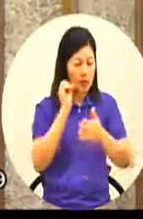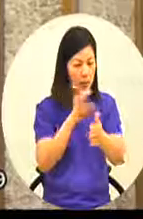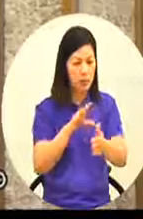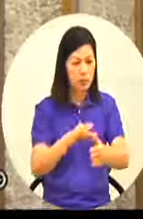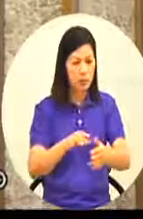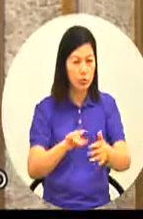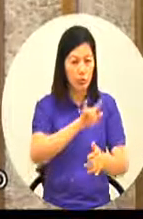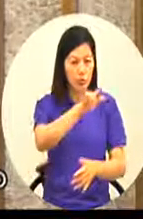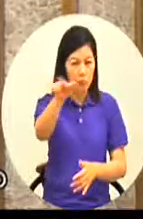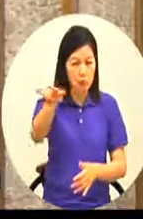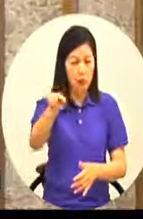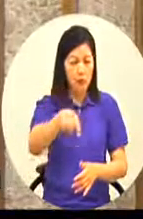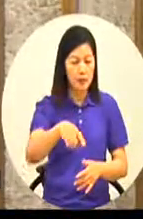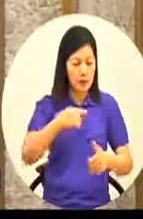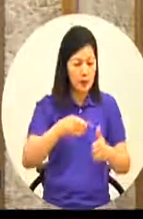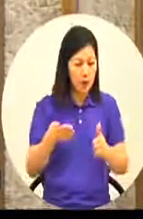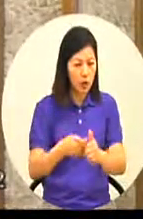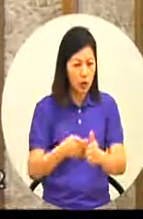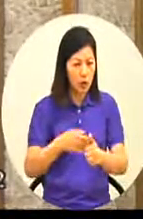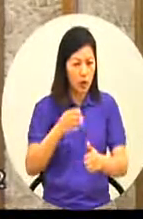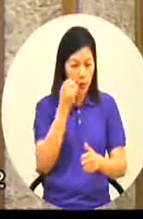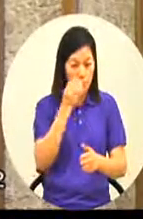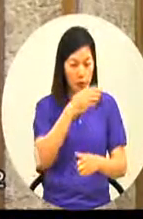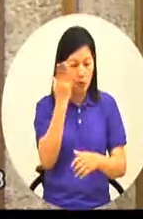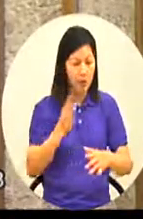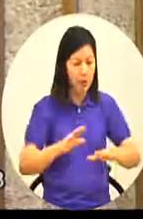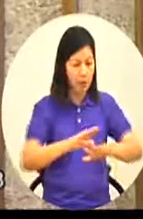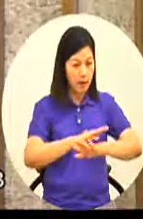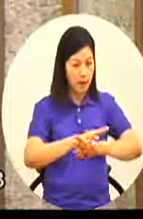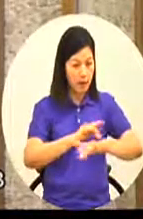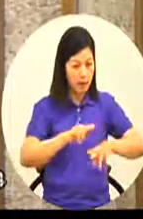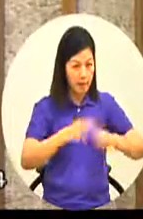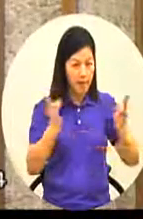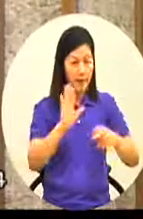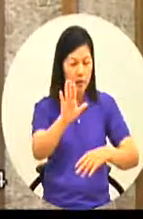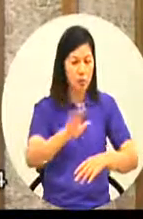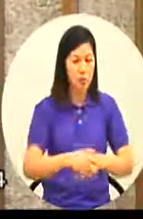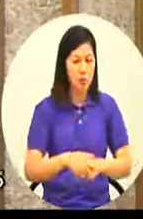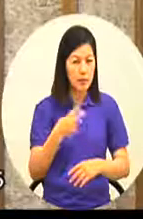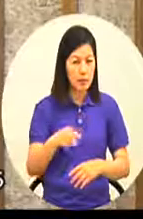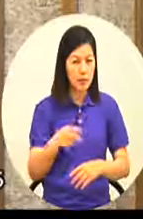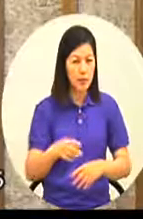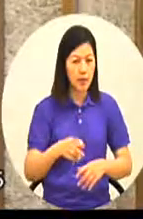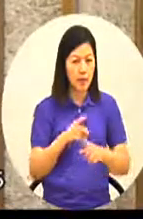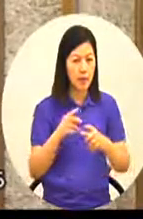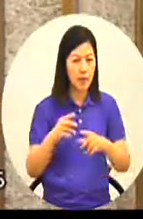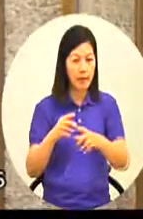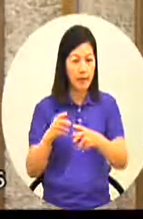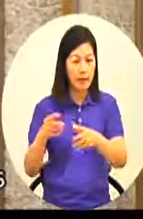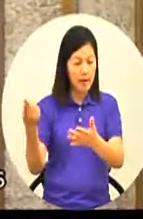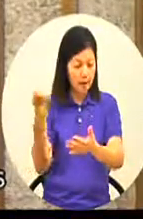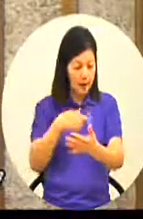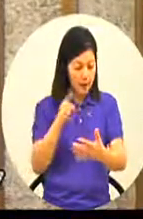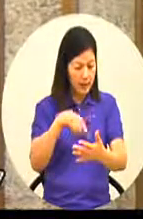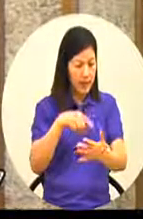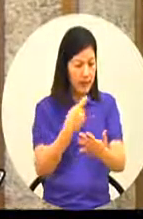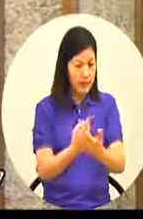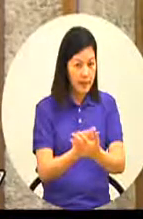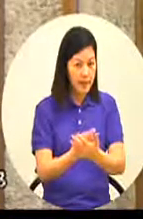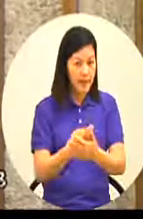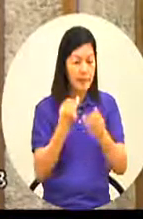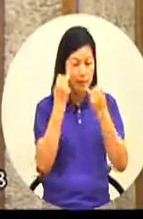航，包括教育交流，包括开放观光的部分。那这部分，而且这部分最重要是来参加这些城市，除了三个是我们姐妹市之外，其实